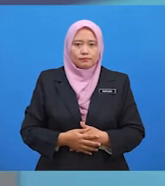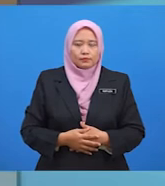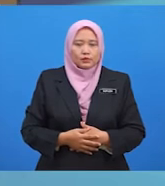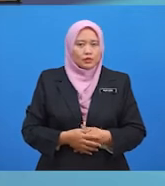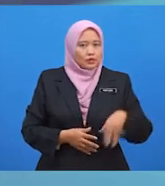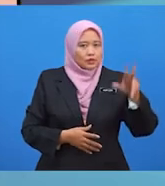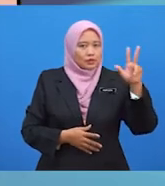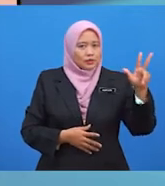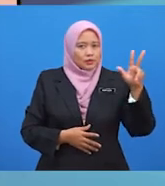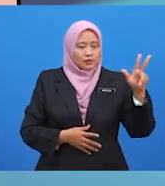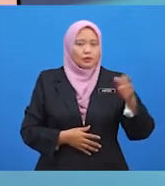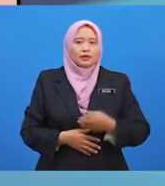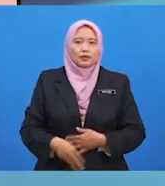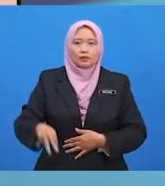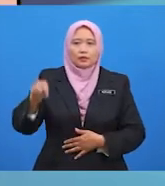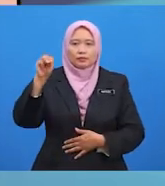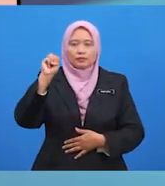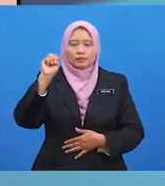Dan yang ketiga adalah